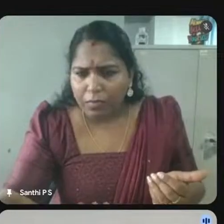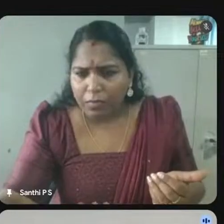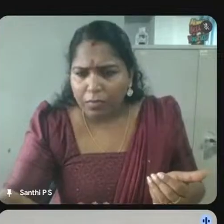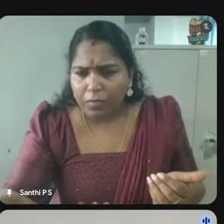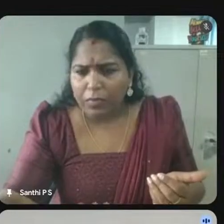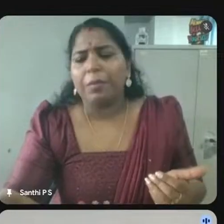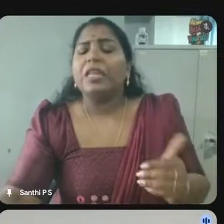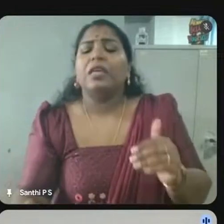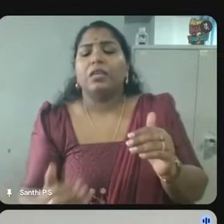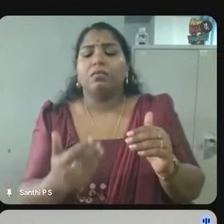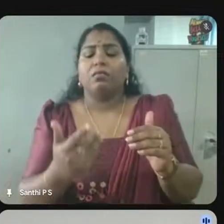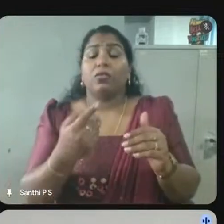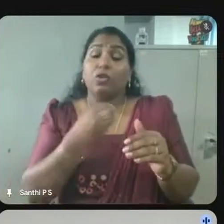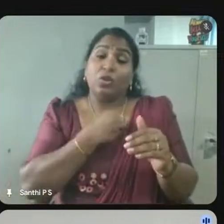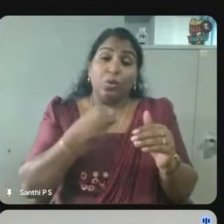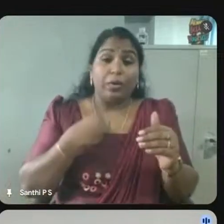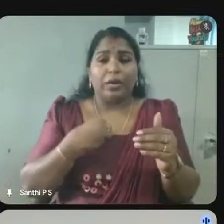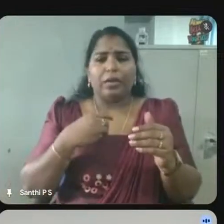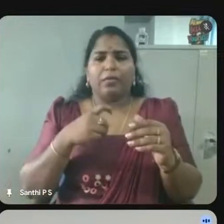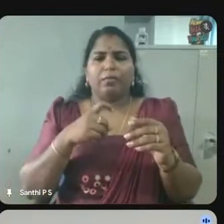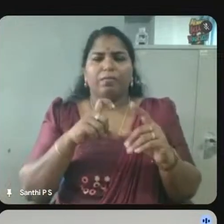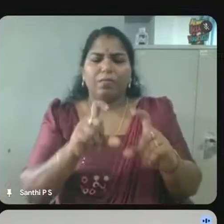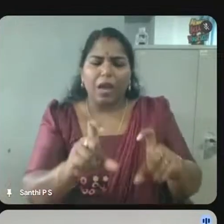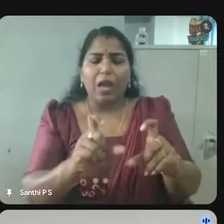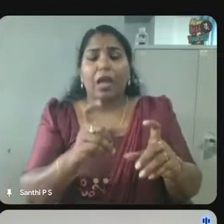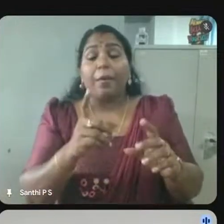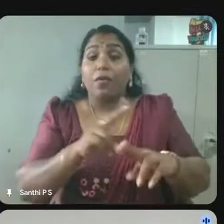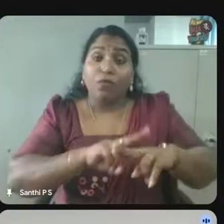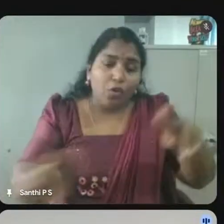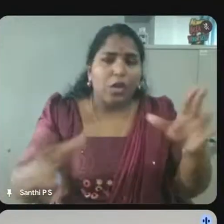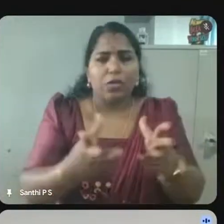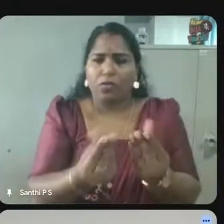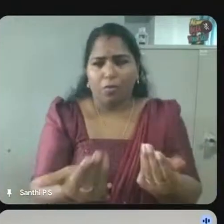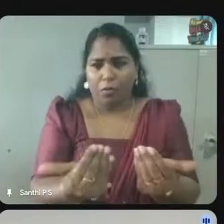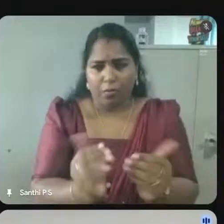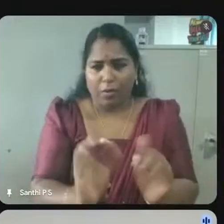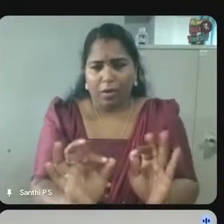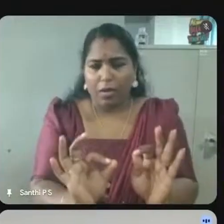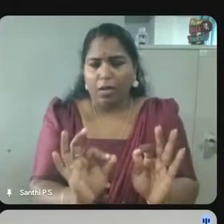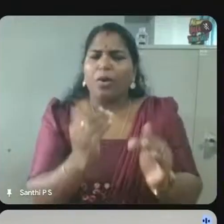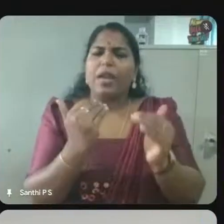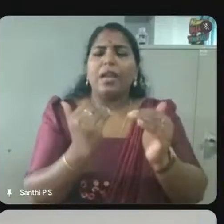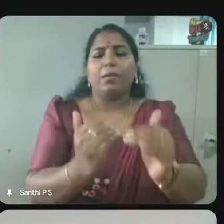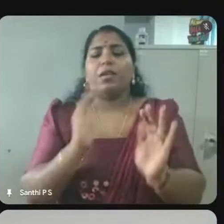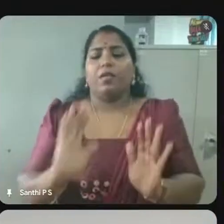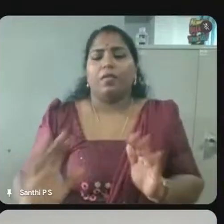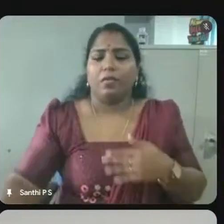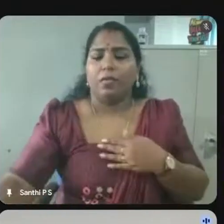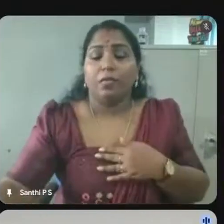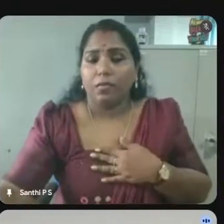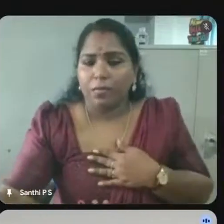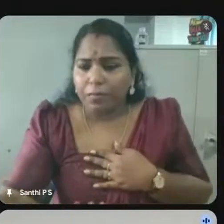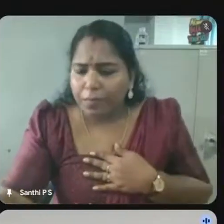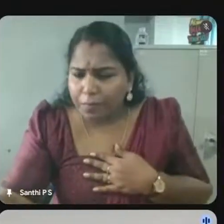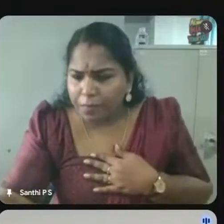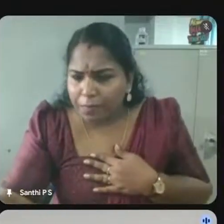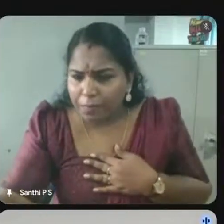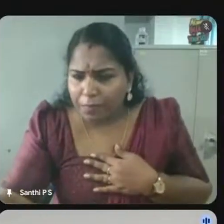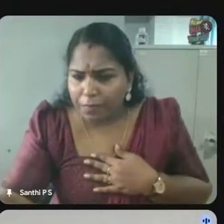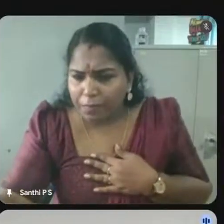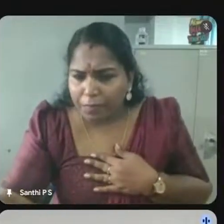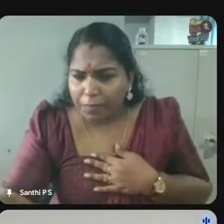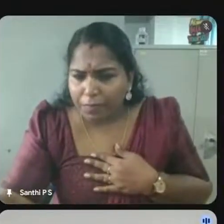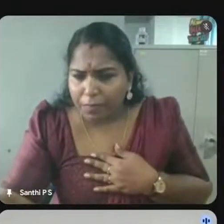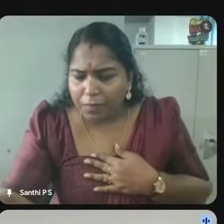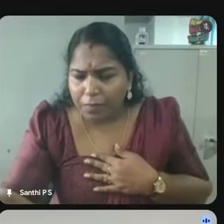ഒരു പരിധി വരെ ചികിത്സിക്കാം എന്നാണ് ഞാൻ പറയുമ്പോഴും അതെടുത്ത് പറഞ്ഞിട്ടുണ്ട്. ഒരു പരിധി വരെ ചികിത്സിക്കാം. അതെന്താന്ന് വെച്ചാൽ